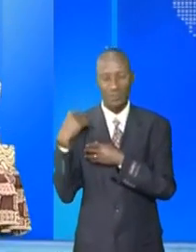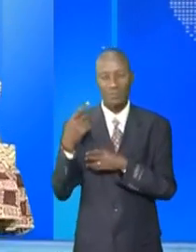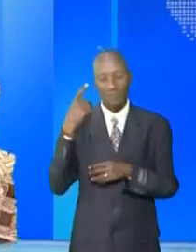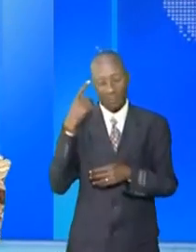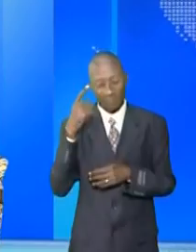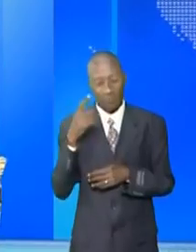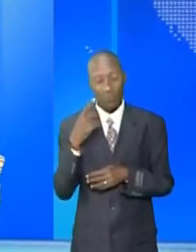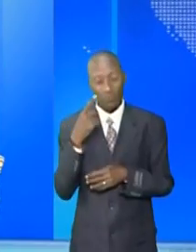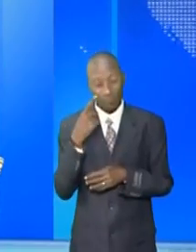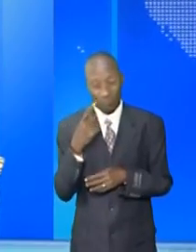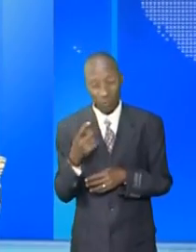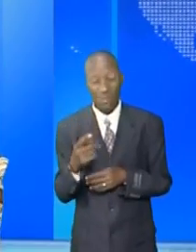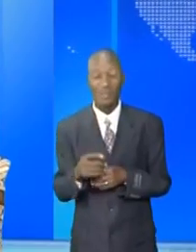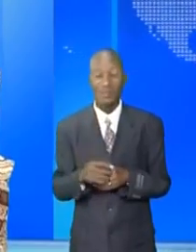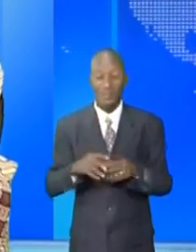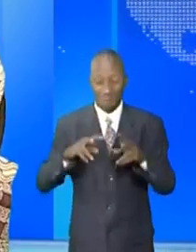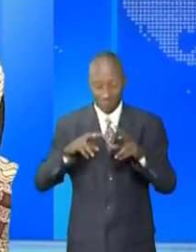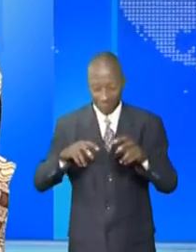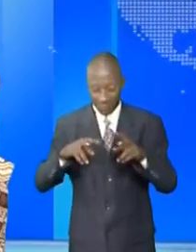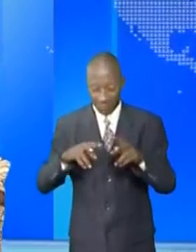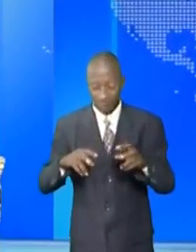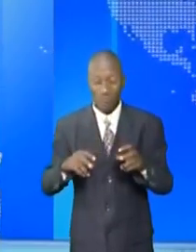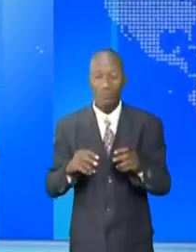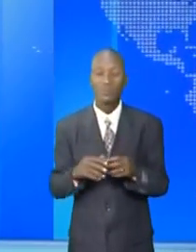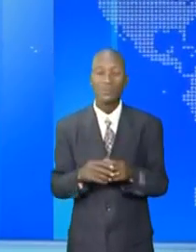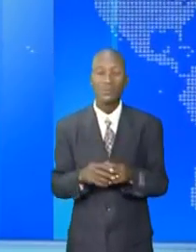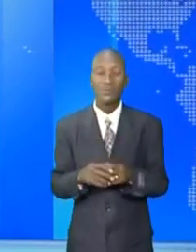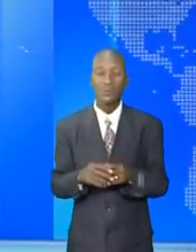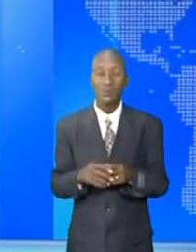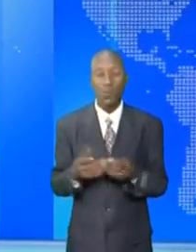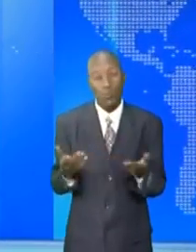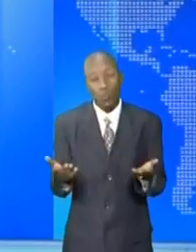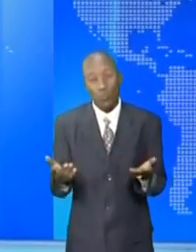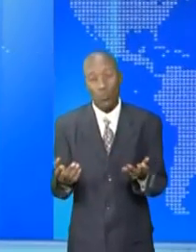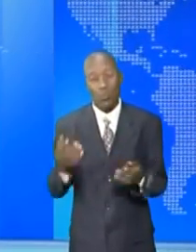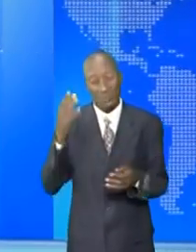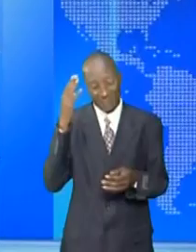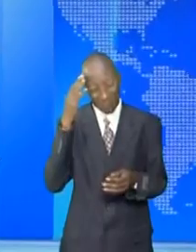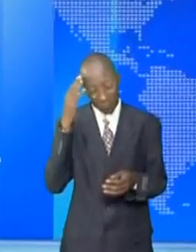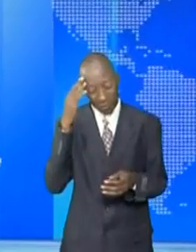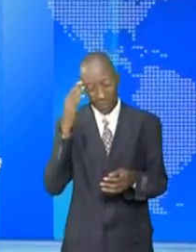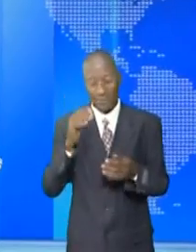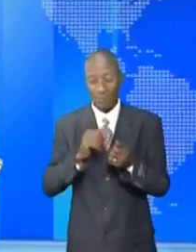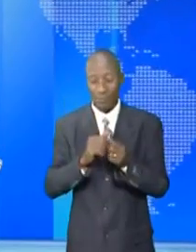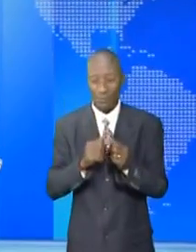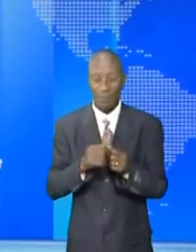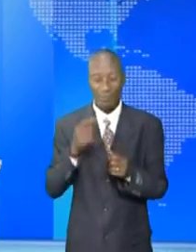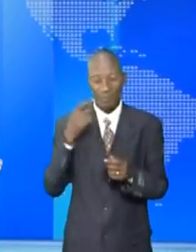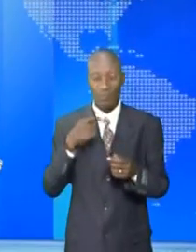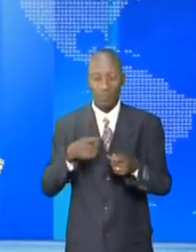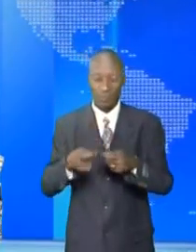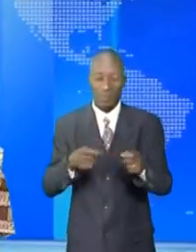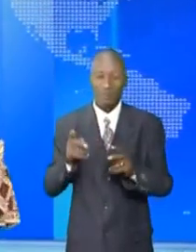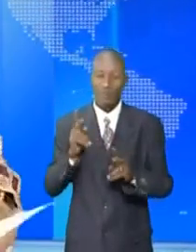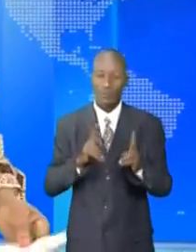de la notification ou les cas échéants auprès de l'autorité de régulation des marchés publics signé Maître Didier